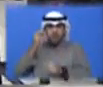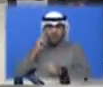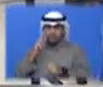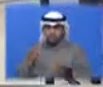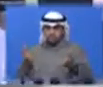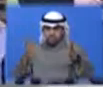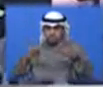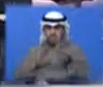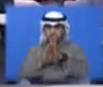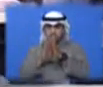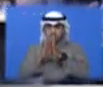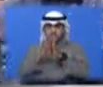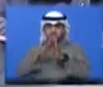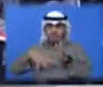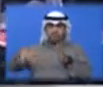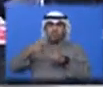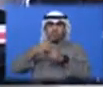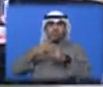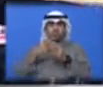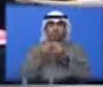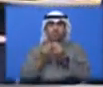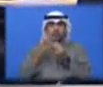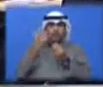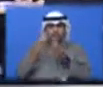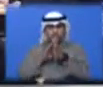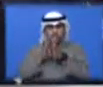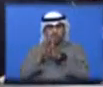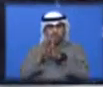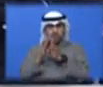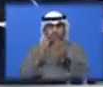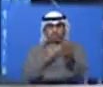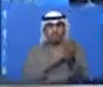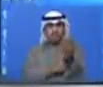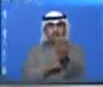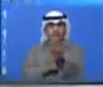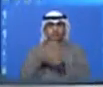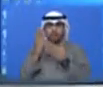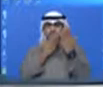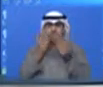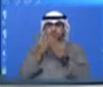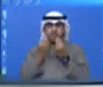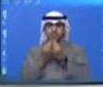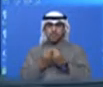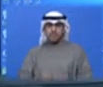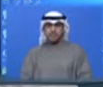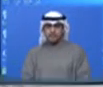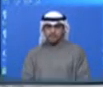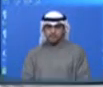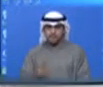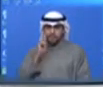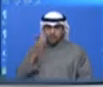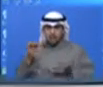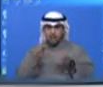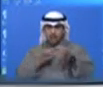في نظامها التعليمي وخاصة في تطوير مناهجها. احنا جزء من خطة التنمية، هي المرشد